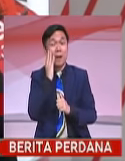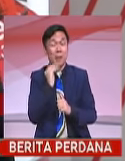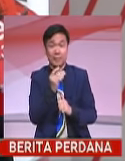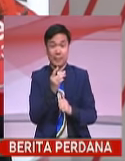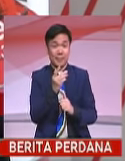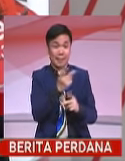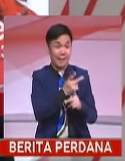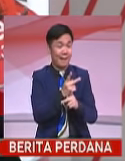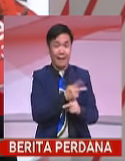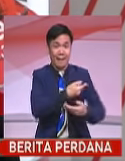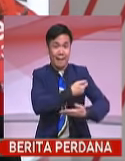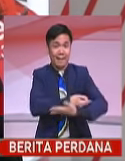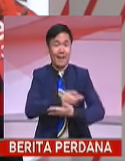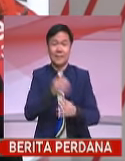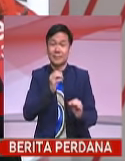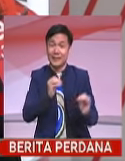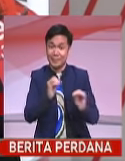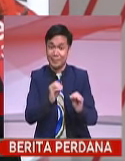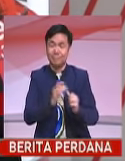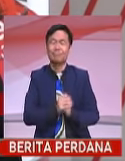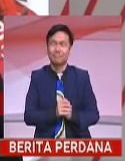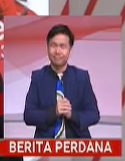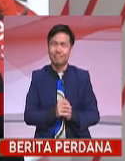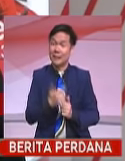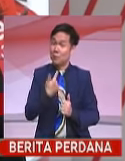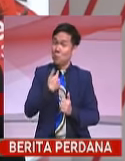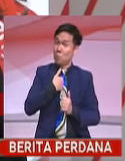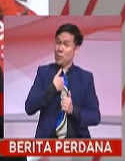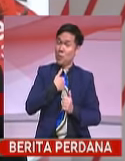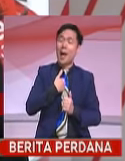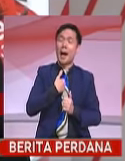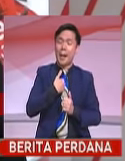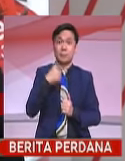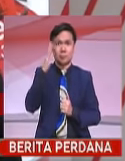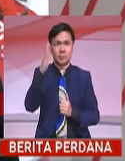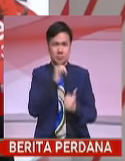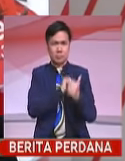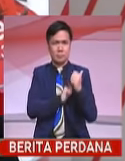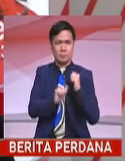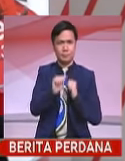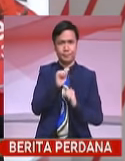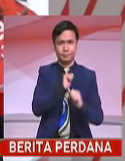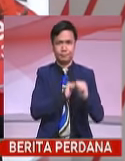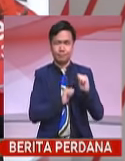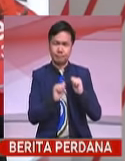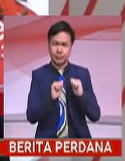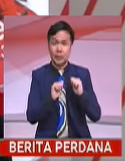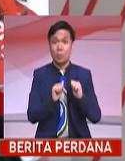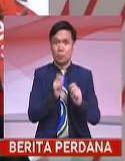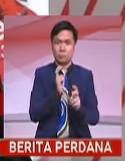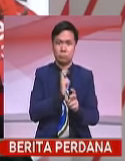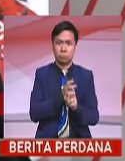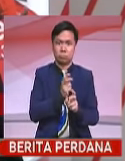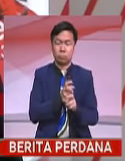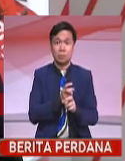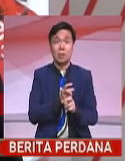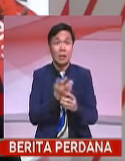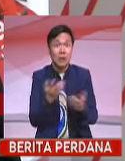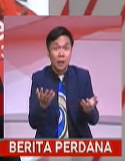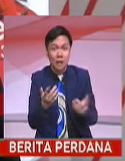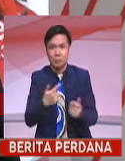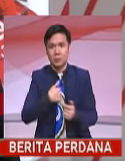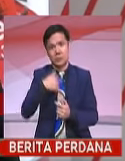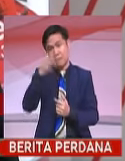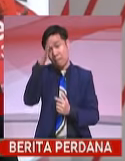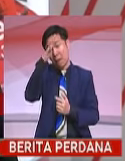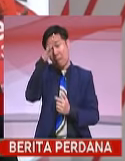apa semua. So inilah dia salah satu cabaran yang Izu kena lakonkan dalam cerita Ikhlas ni. Memang susah macam mana